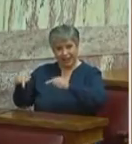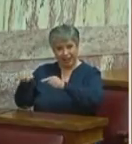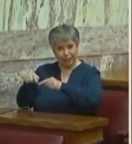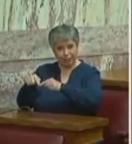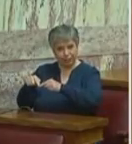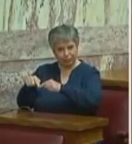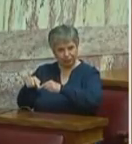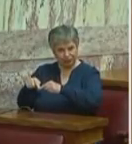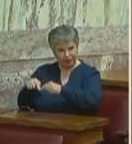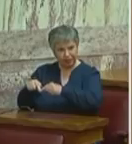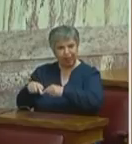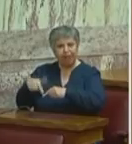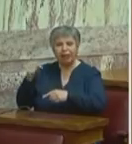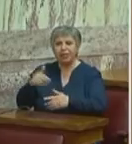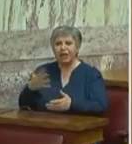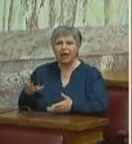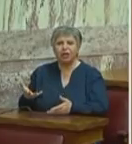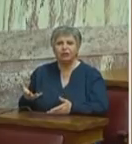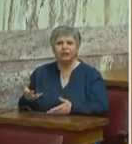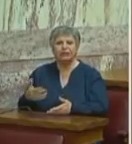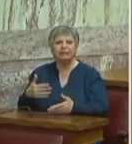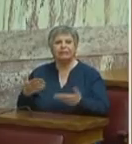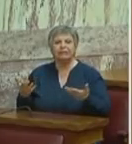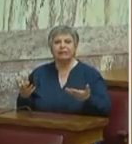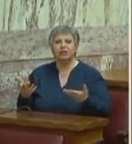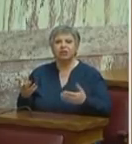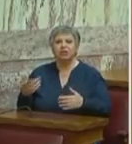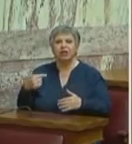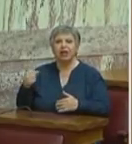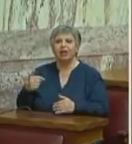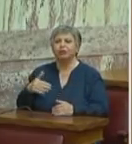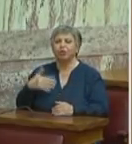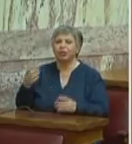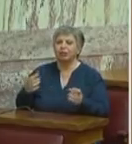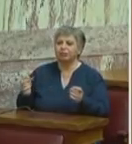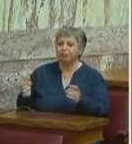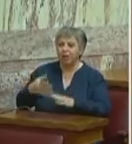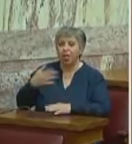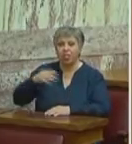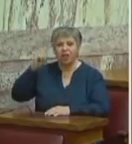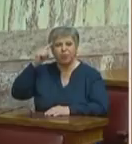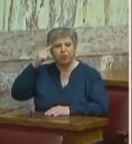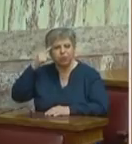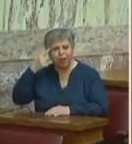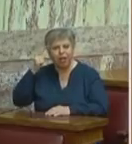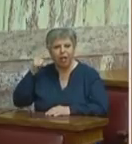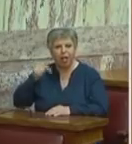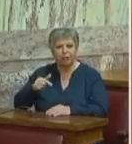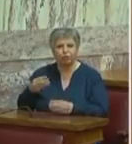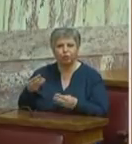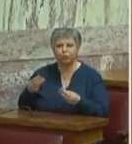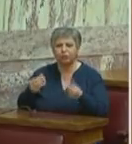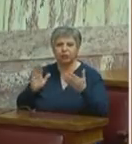μια νέα άποψη. Ούτε έχει χαρακτήρα συγκυριακής σκοπιμότητας. Είναι άποψη